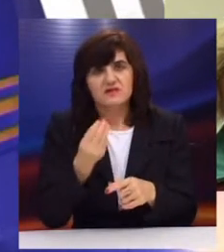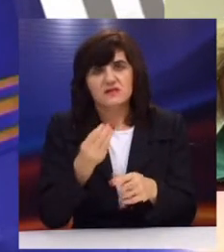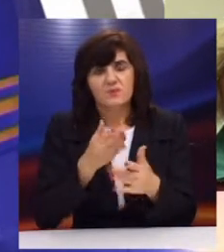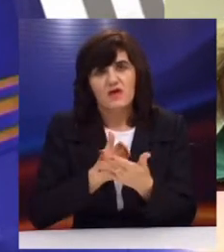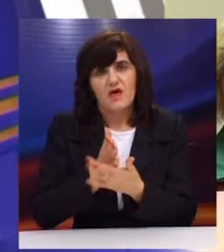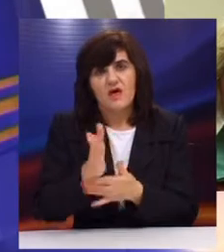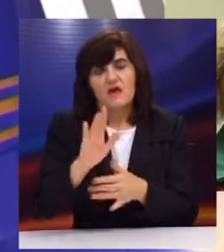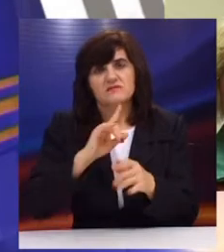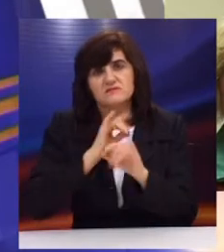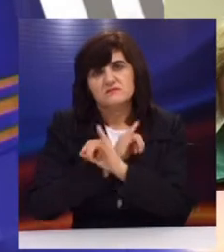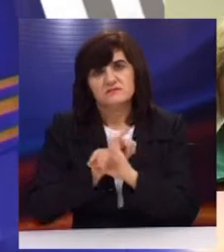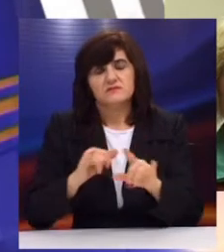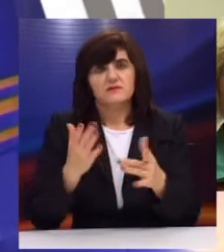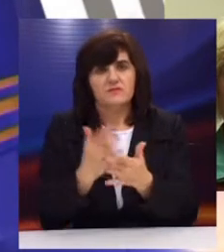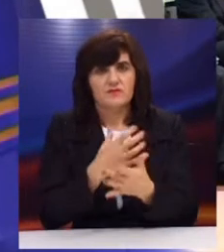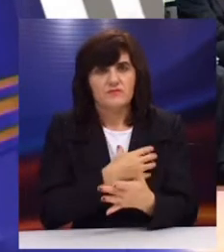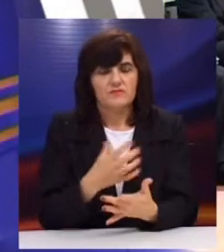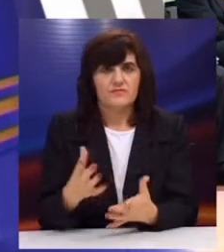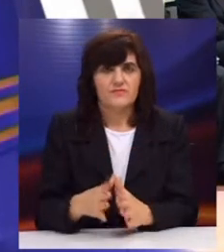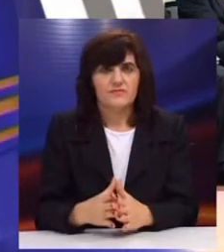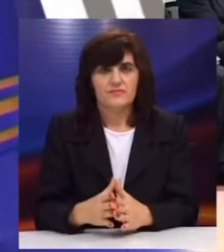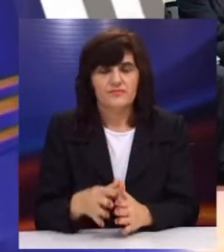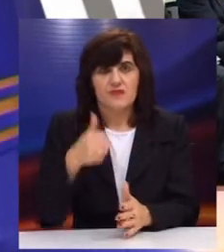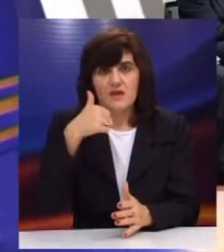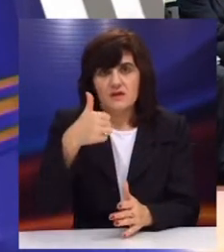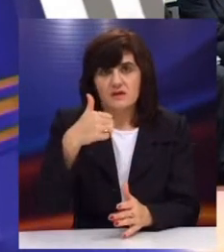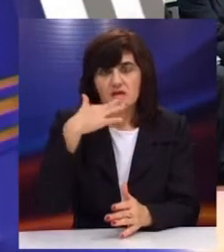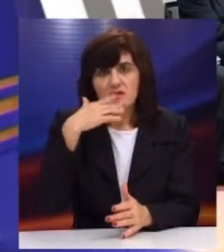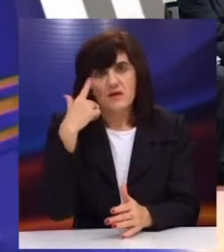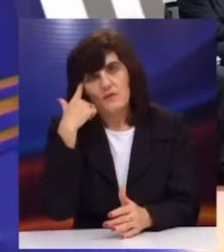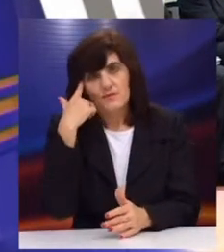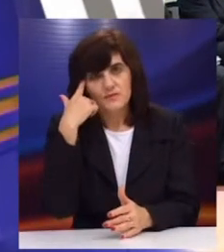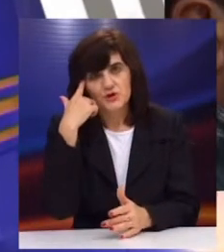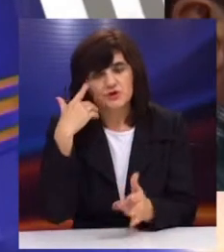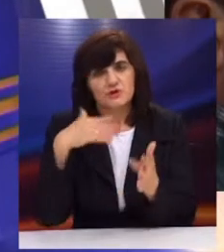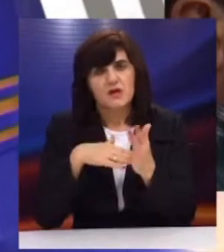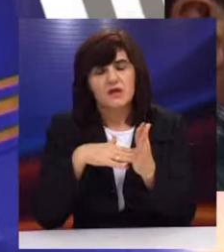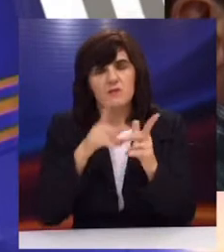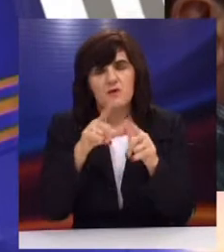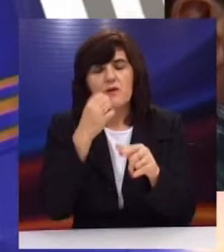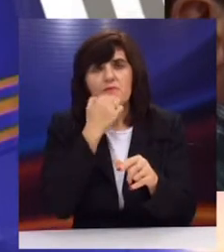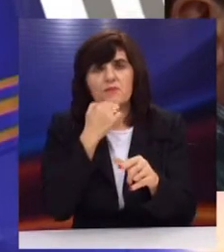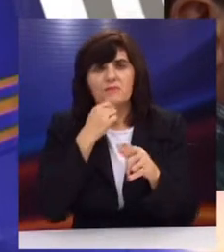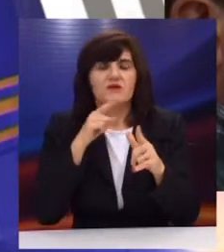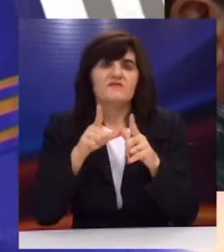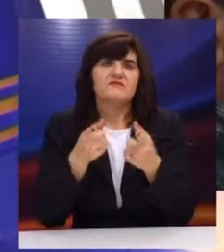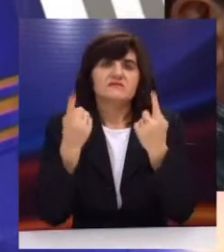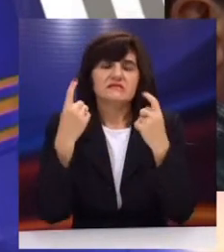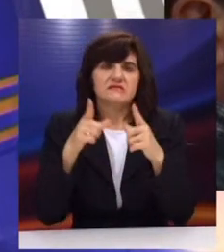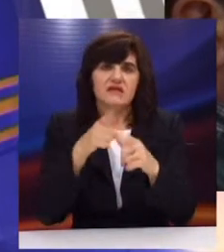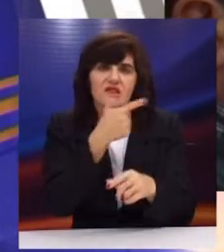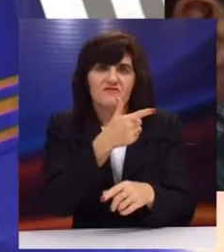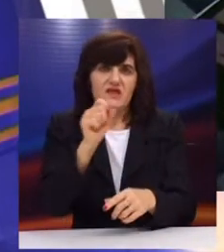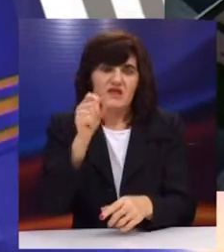i nekom povećanju makroekonomske stabilnosti. Jedno od izrečenih mišljenja jeste da se strategija poljoprivrede i ruralnog razvoja za period